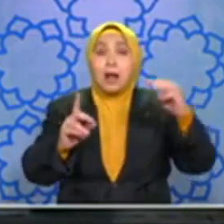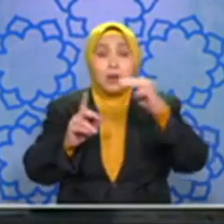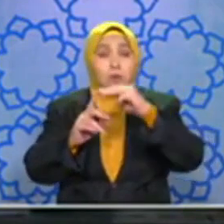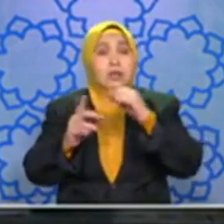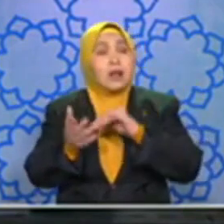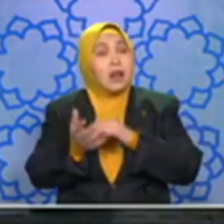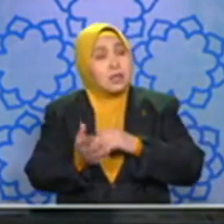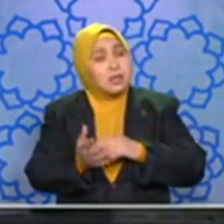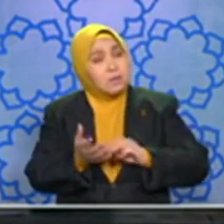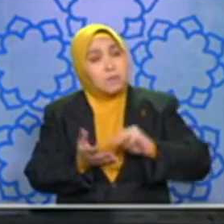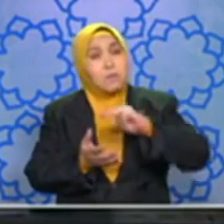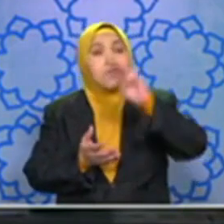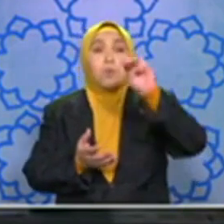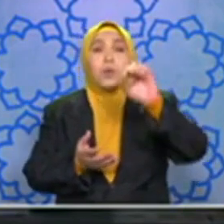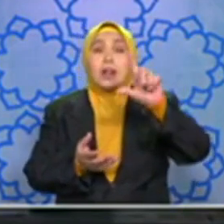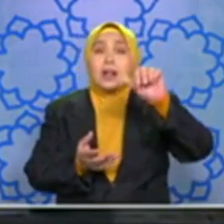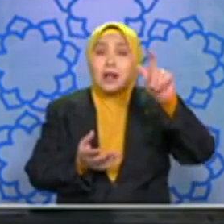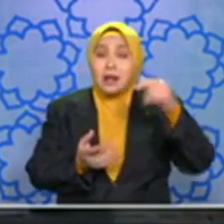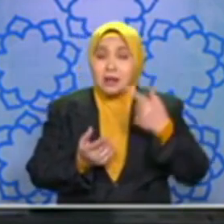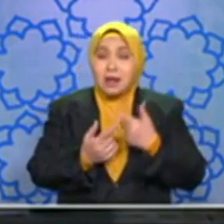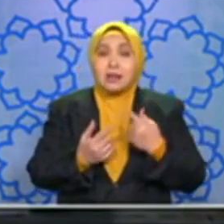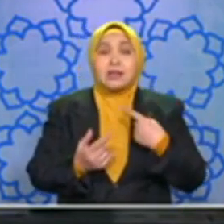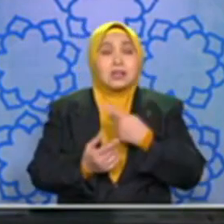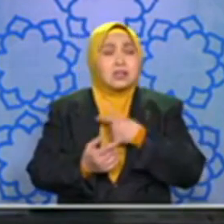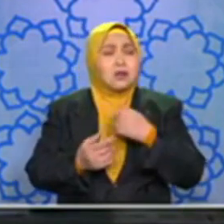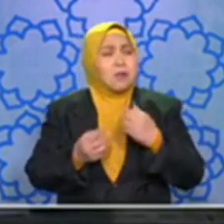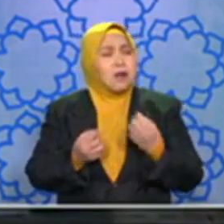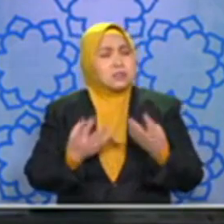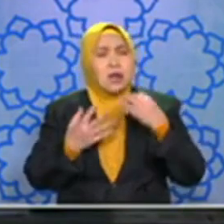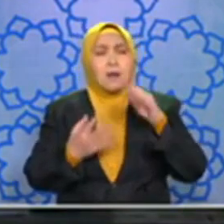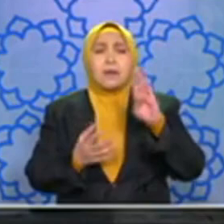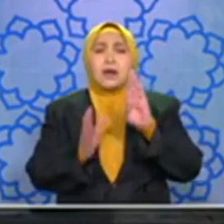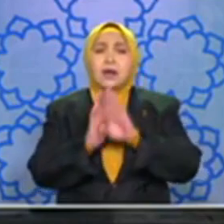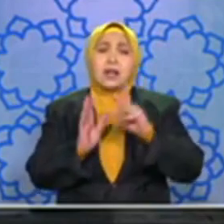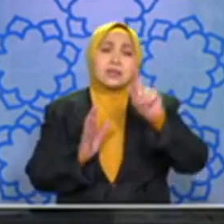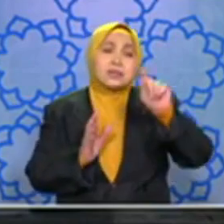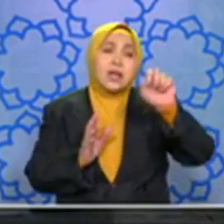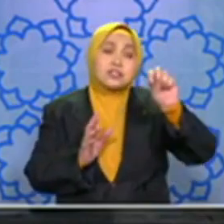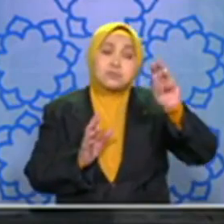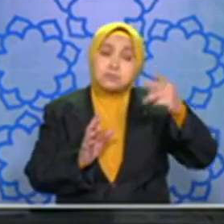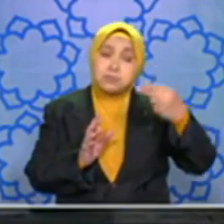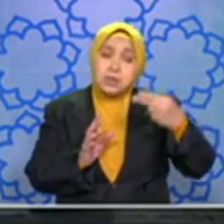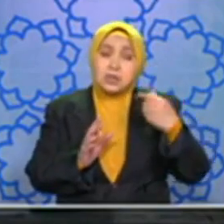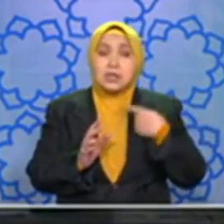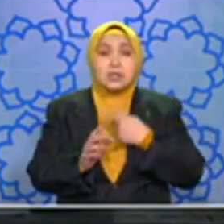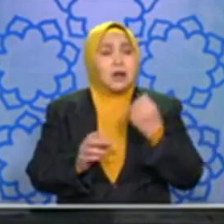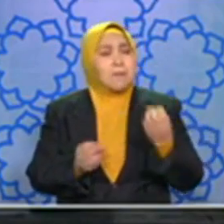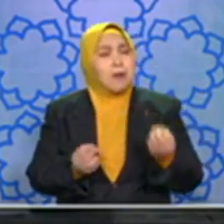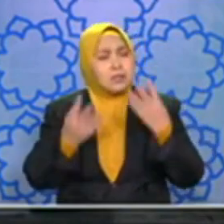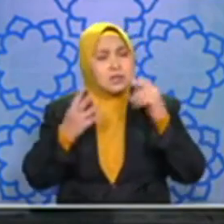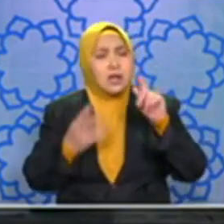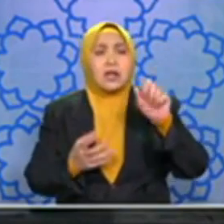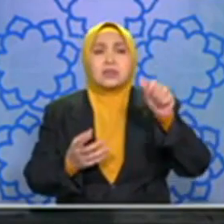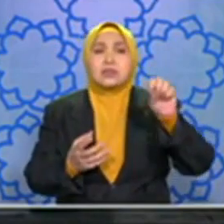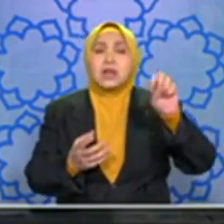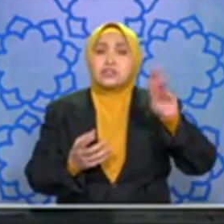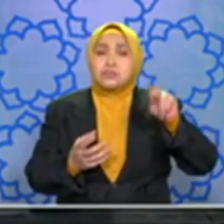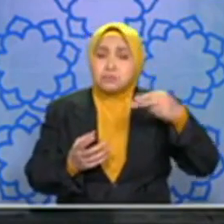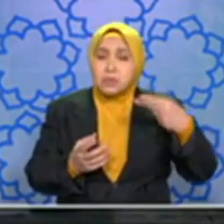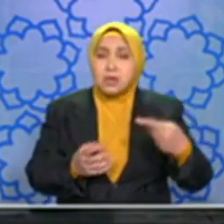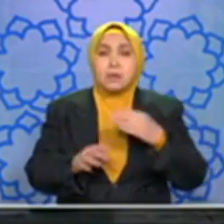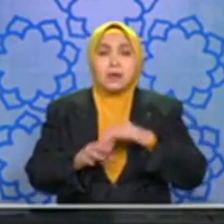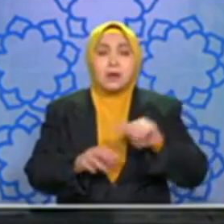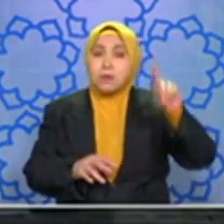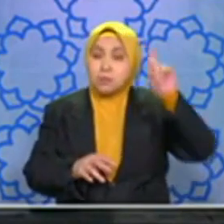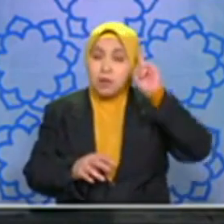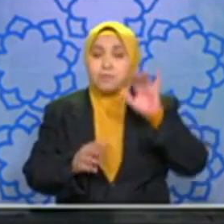mulia daripada kita, sebab sentiasa tak berhenti tasbih. So kita di mana, hendaklah kita sentiasa memperbanyakkan tasbih, Ustaz. Betul, Ustaz. Jadi